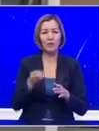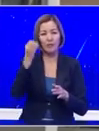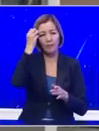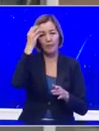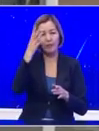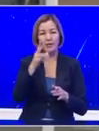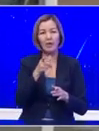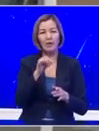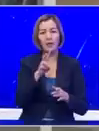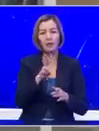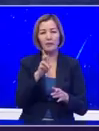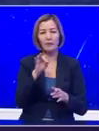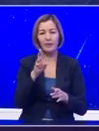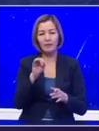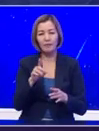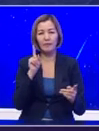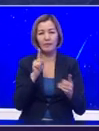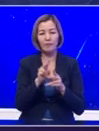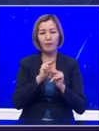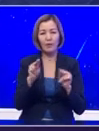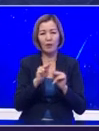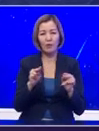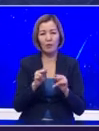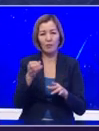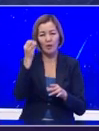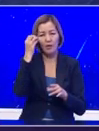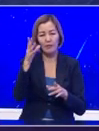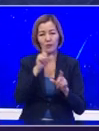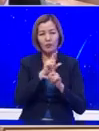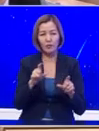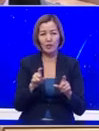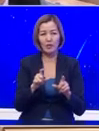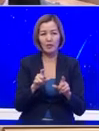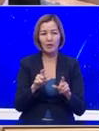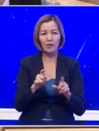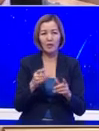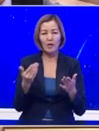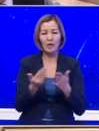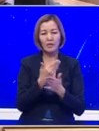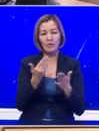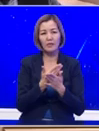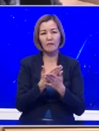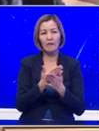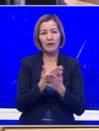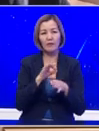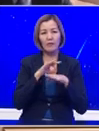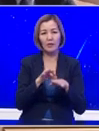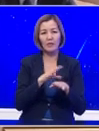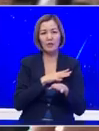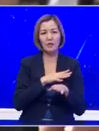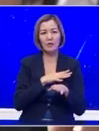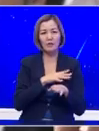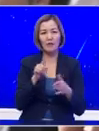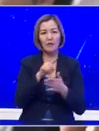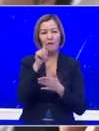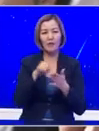Казахстан Гани Бейсенбаев провел встречу с педагогами образовательных учреждений в формате открытого диалога. В числе озвученных вопросов